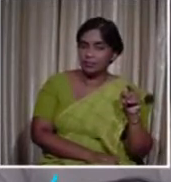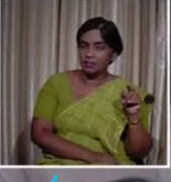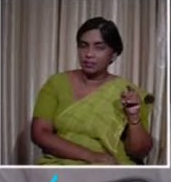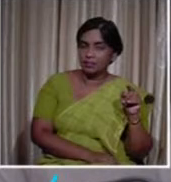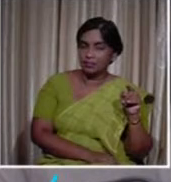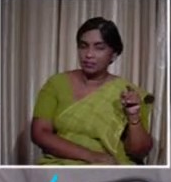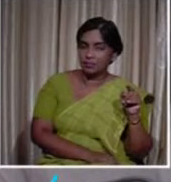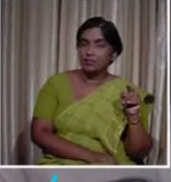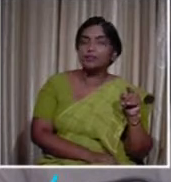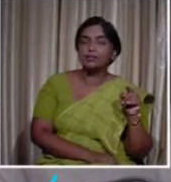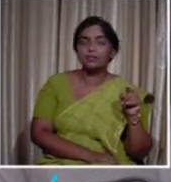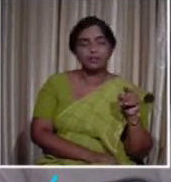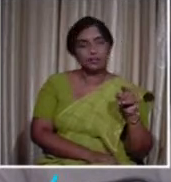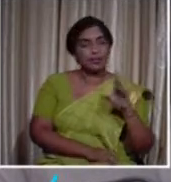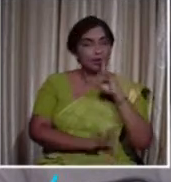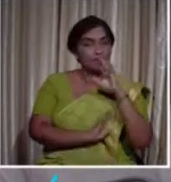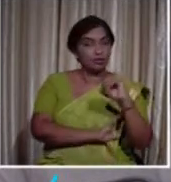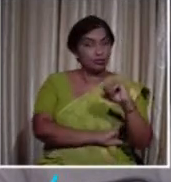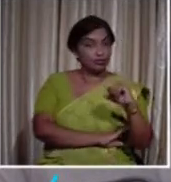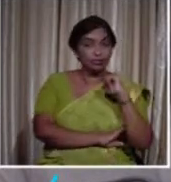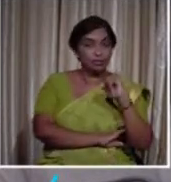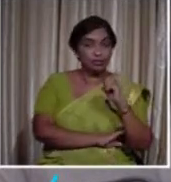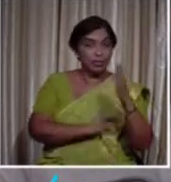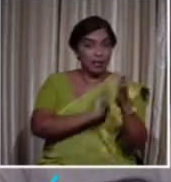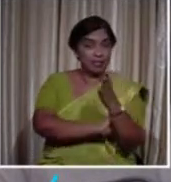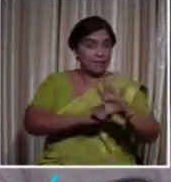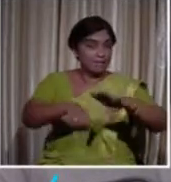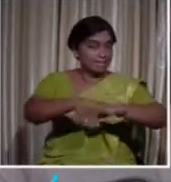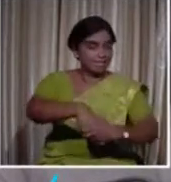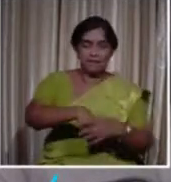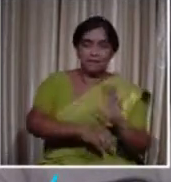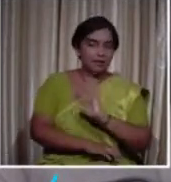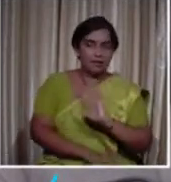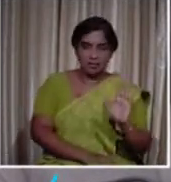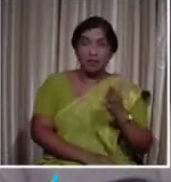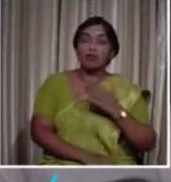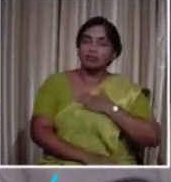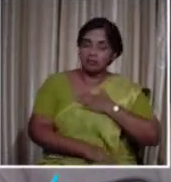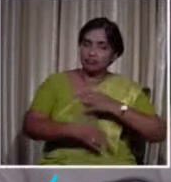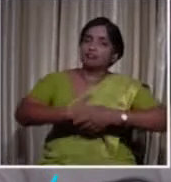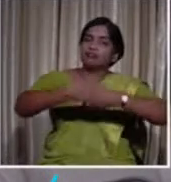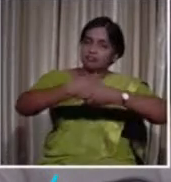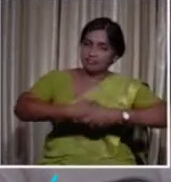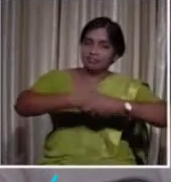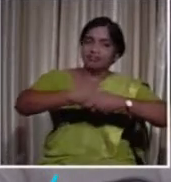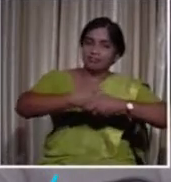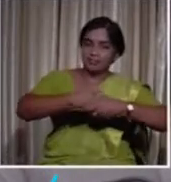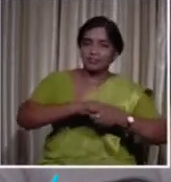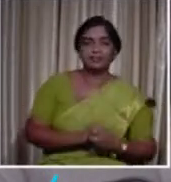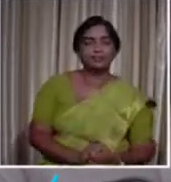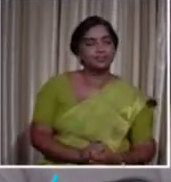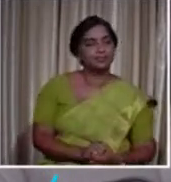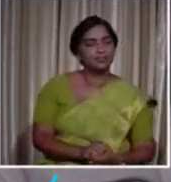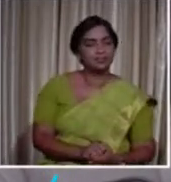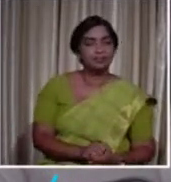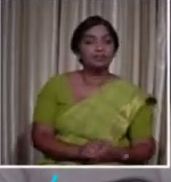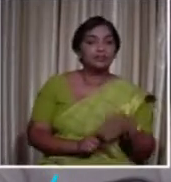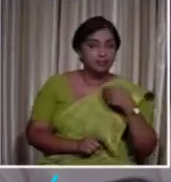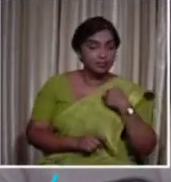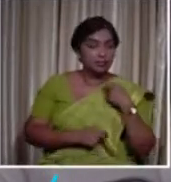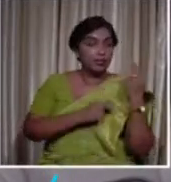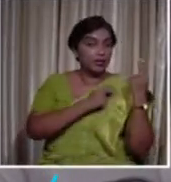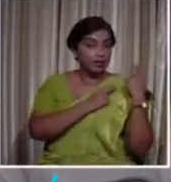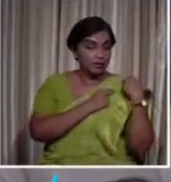शेक हैंड्स मम कागिवत् अतांबरान्ने नेह मम अत्तट अत्त देनवा मट मे